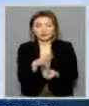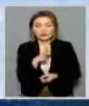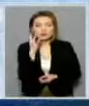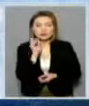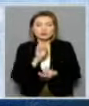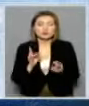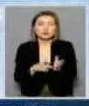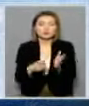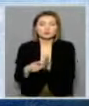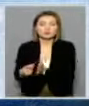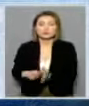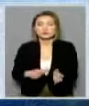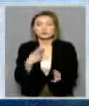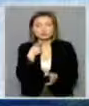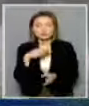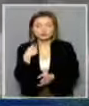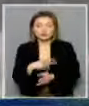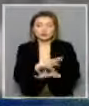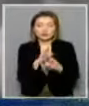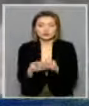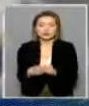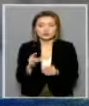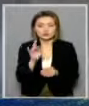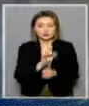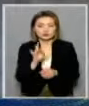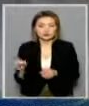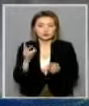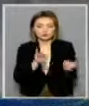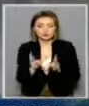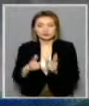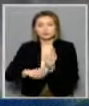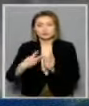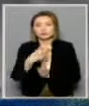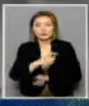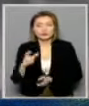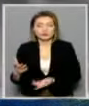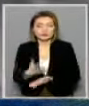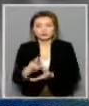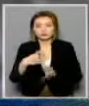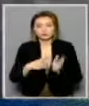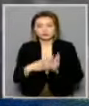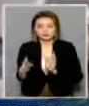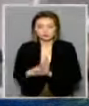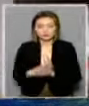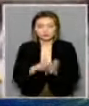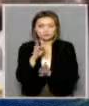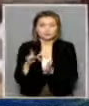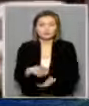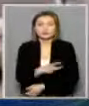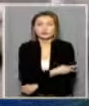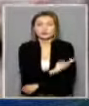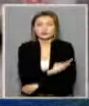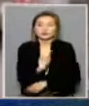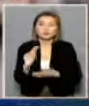Алматыдағы тергеу изоляторында тұтқындалғандардың арасында дене жарақатын алған 73 адам анықталып, 29-ы қалалық